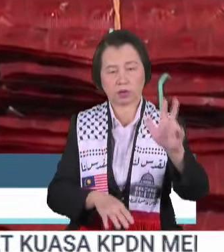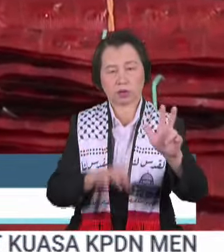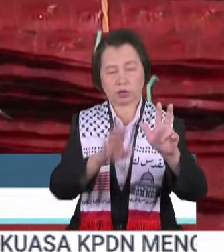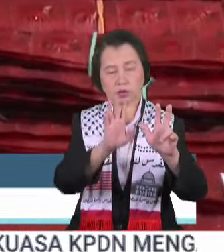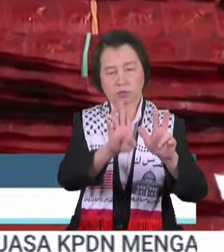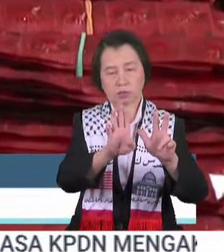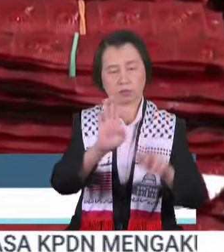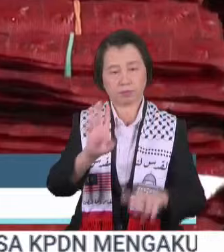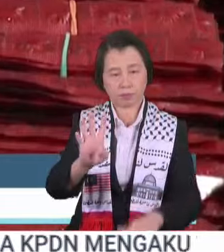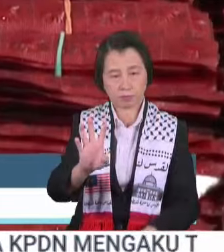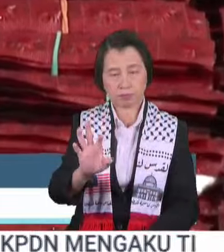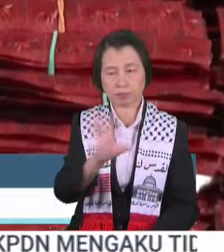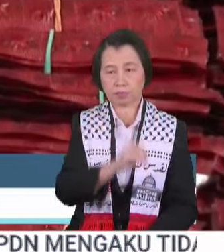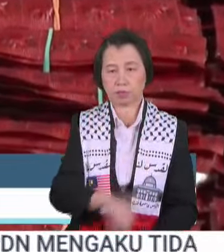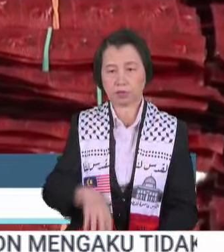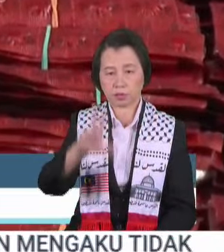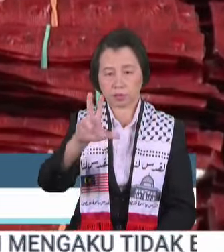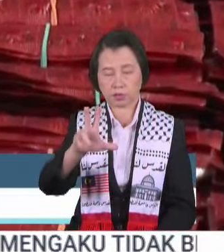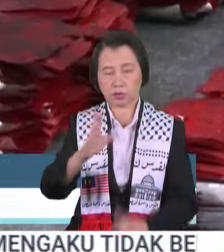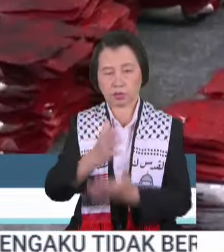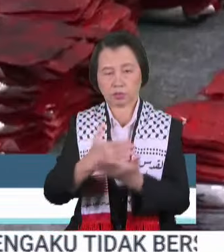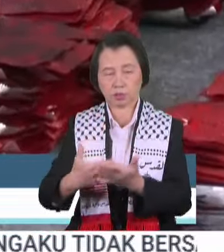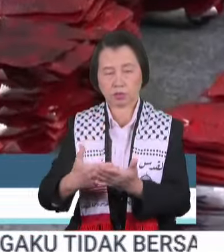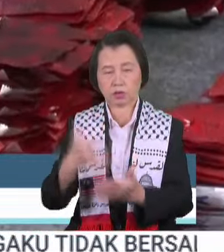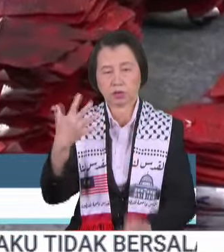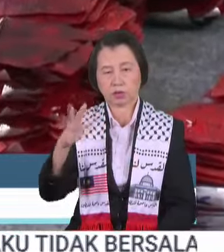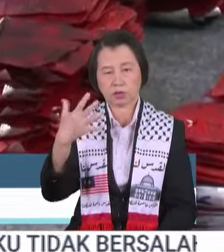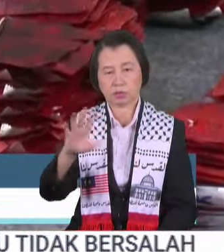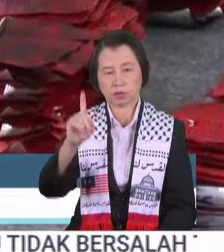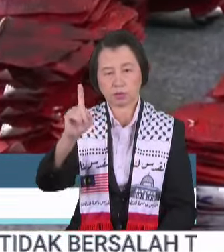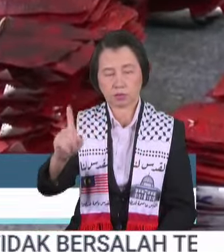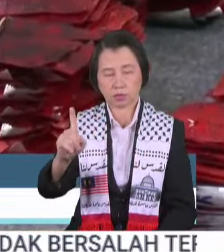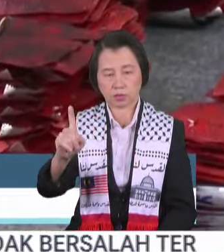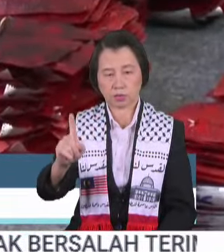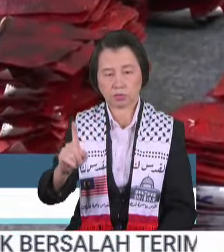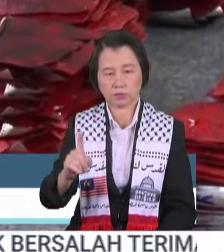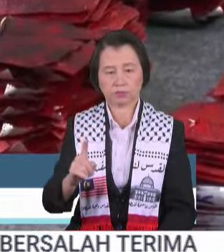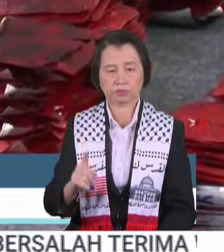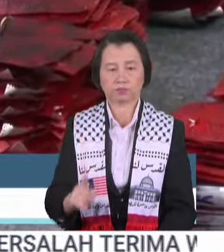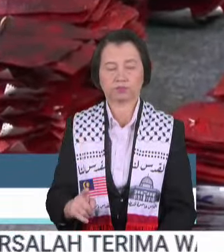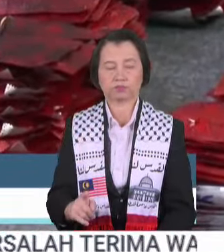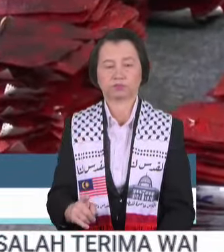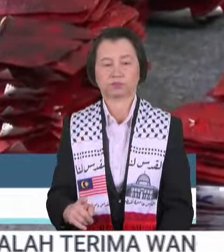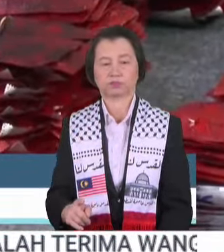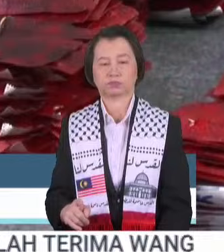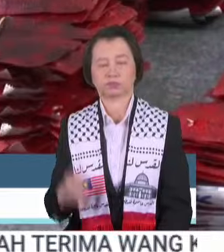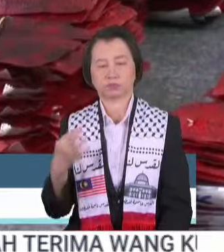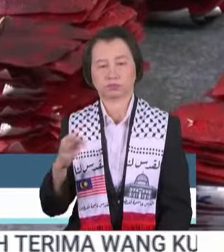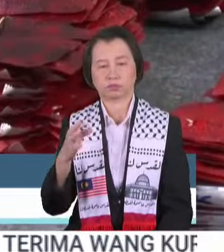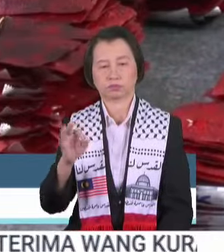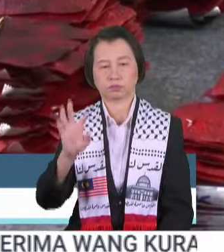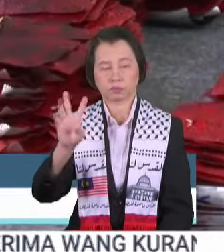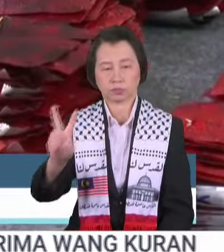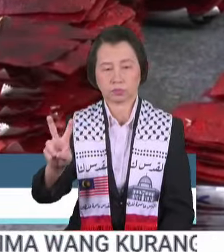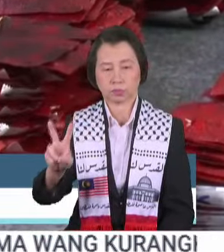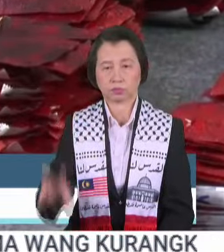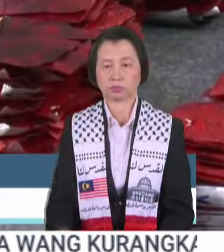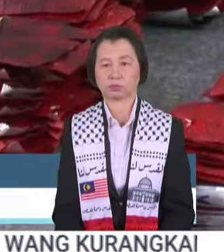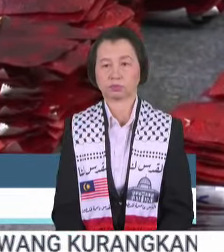39B dan 3 di bawah Seksyen 15.1A ADB 1952.